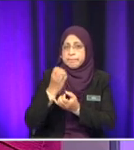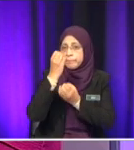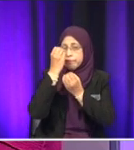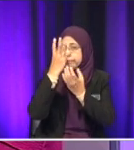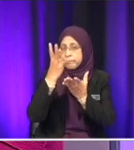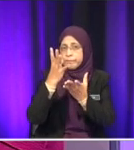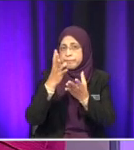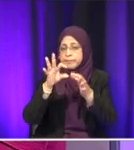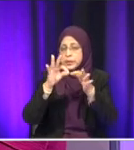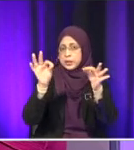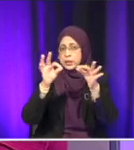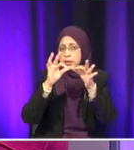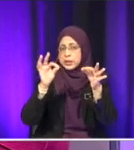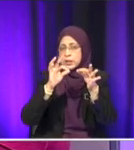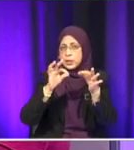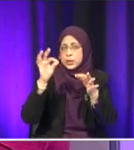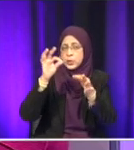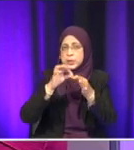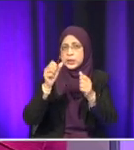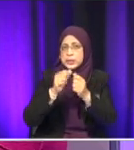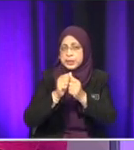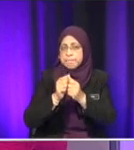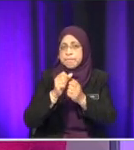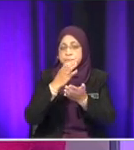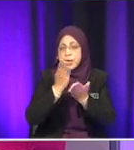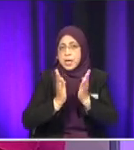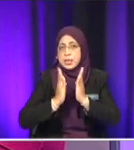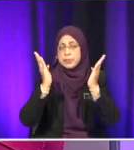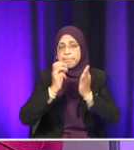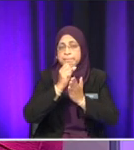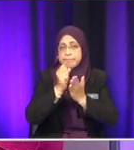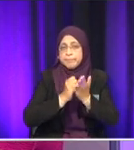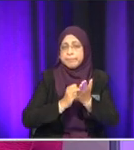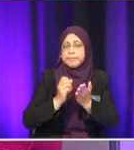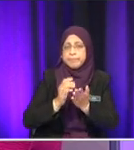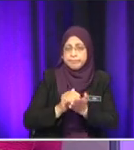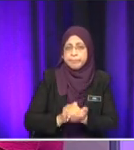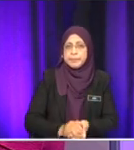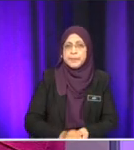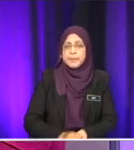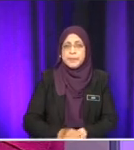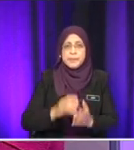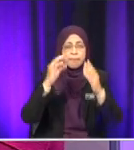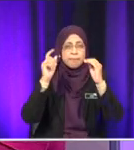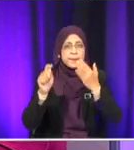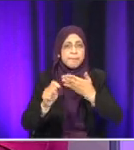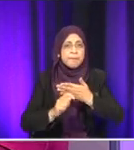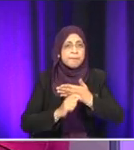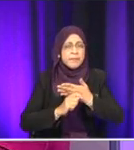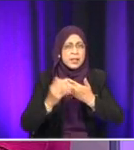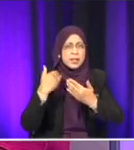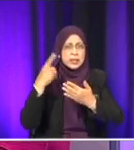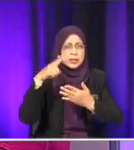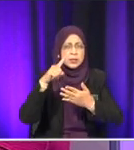kita punya hasil karya Arca ini Oke kalau kita lihat lagi satu Ya oke